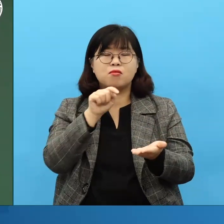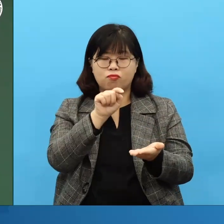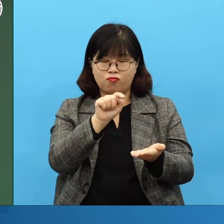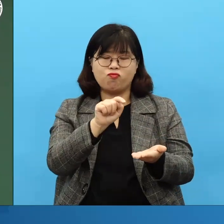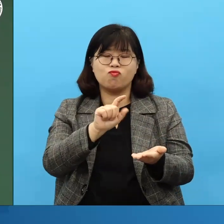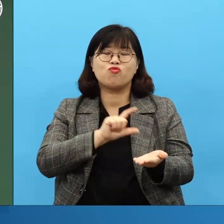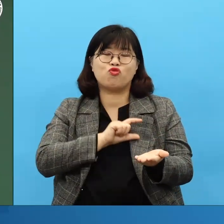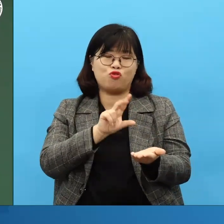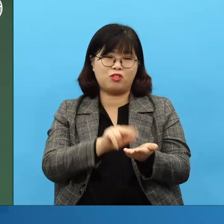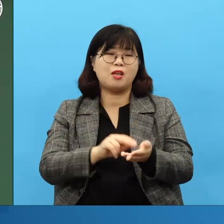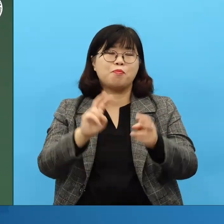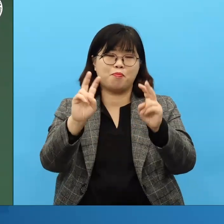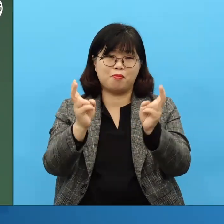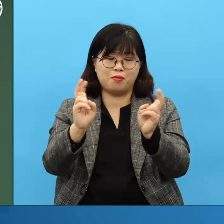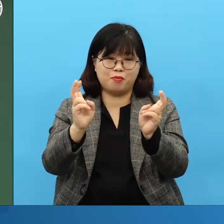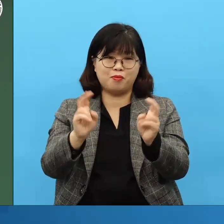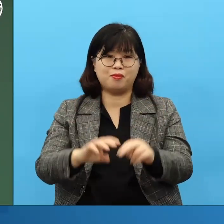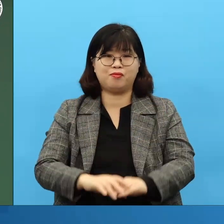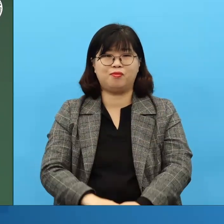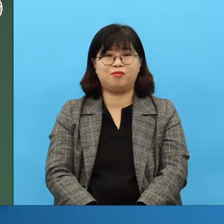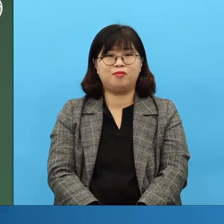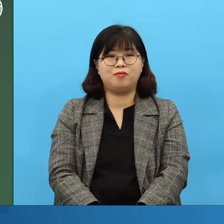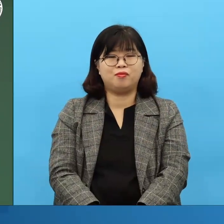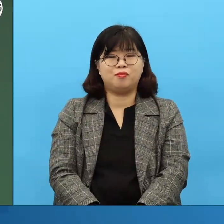하나님의 시간표를 볼 때는